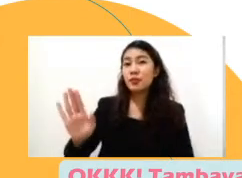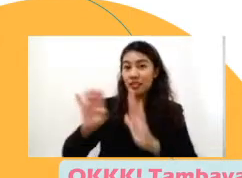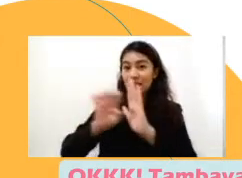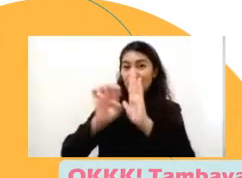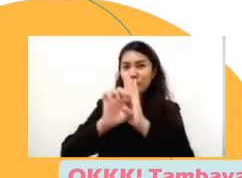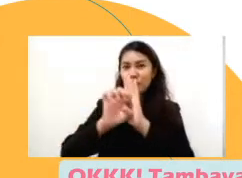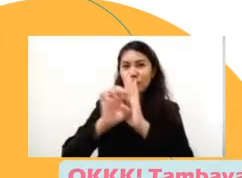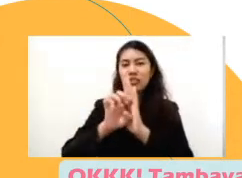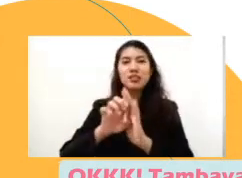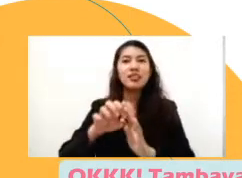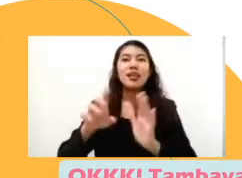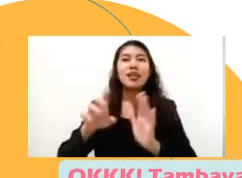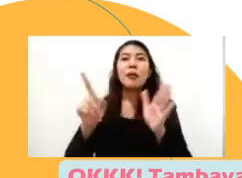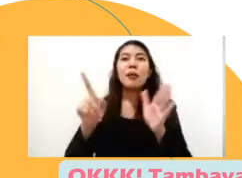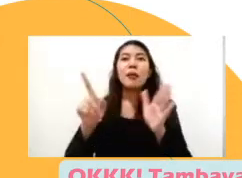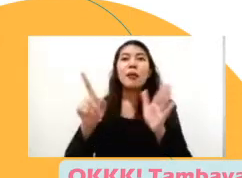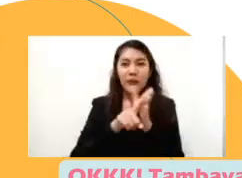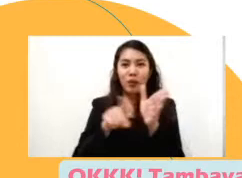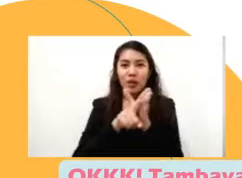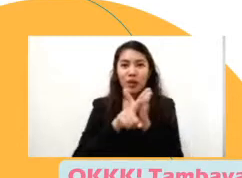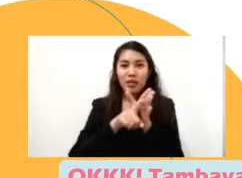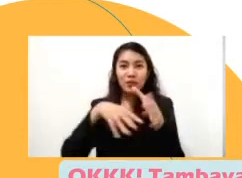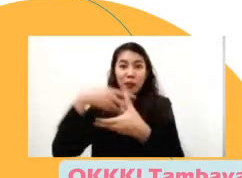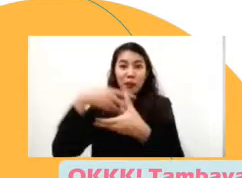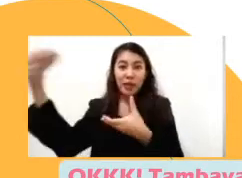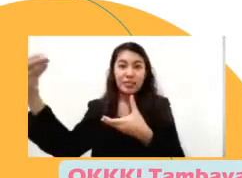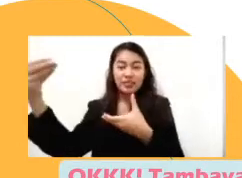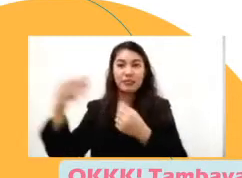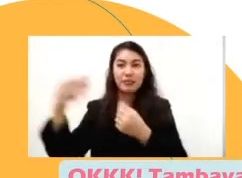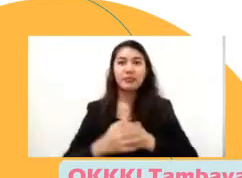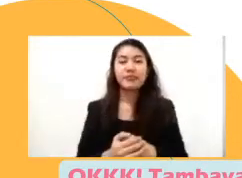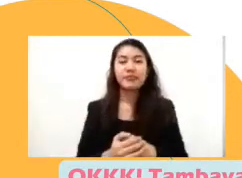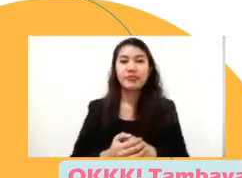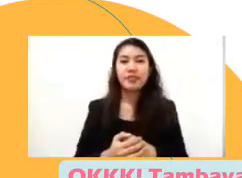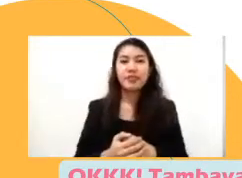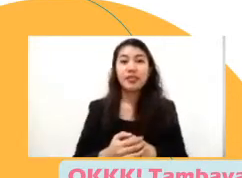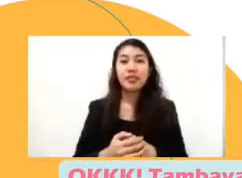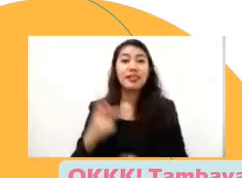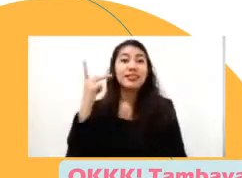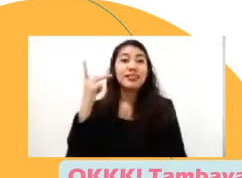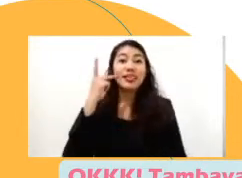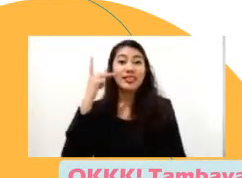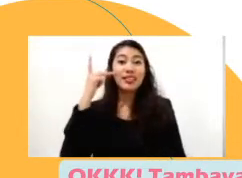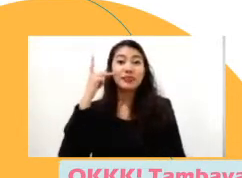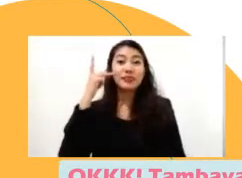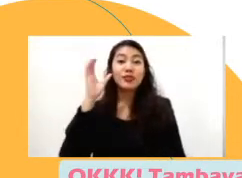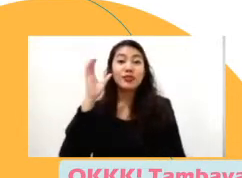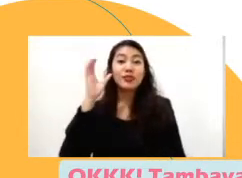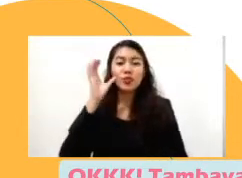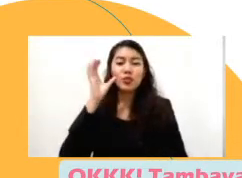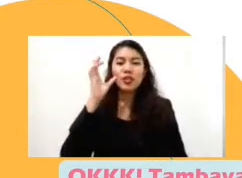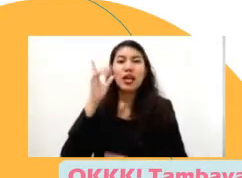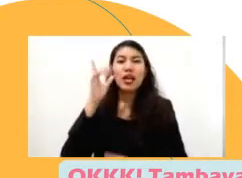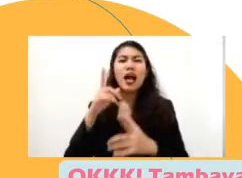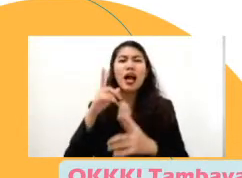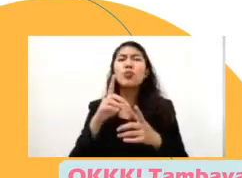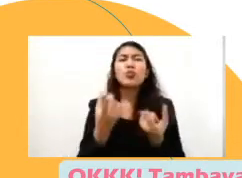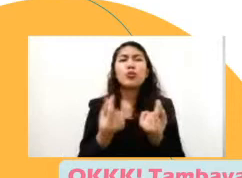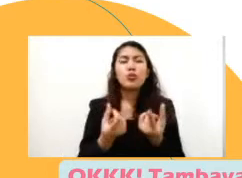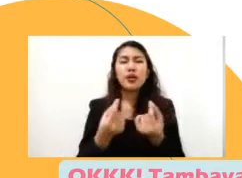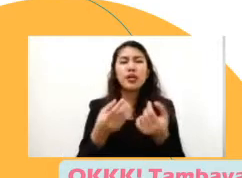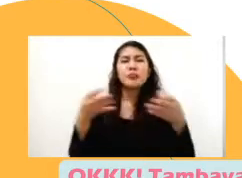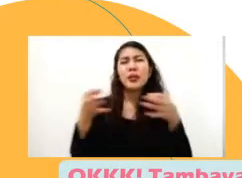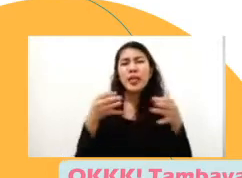Bawal Lumabas. Nung simula siya na, nag-explain lang si Kim Chu ng ito, hindi ko memory si lyrics, no? Nag-explain siya